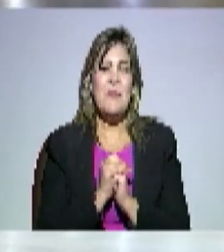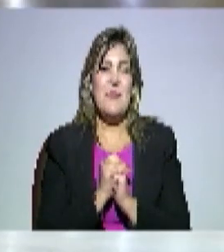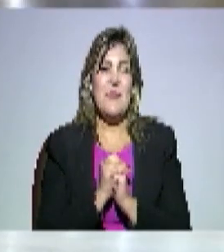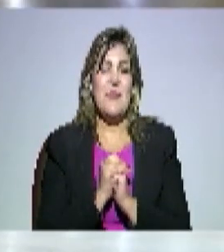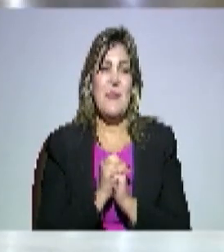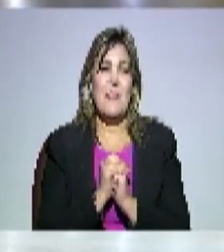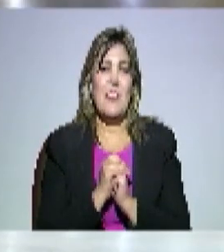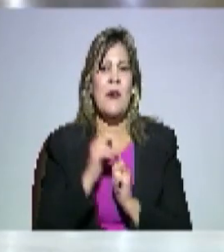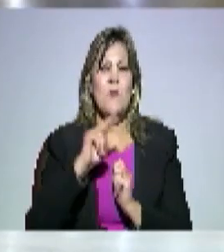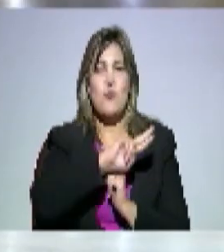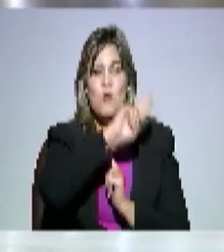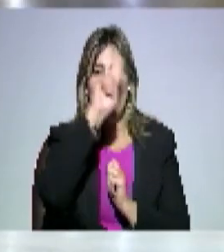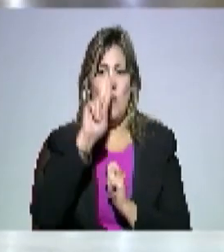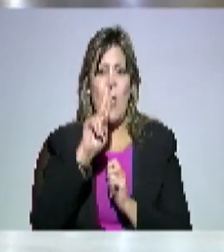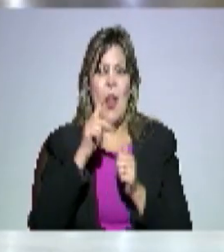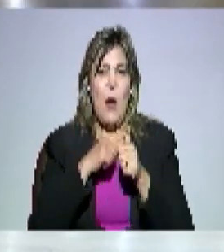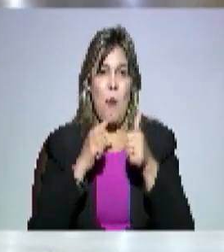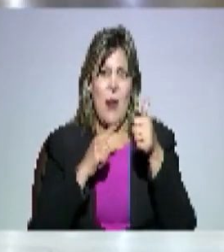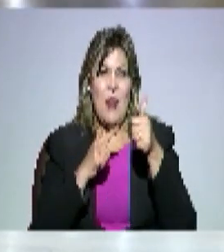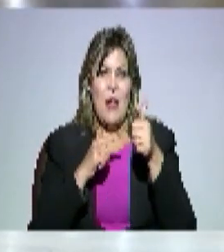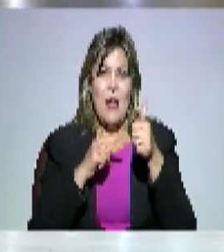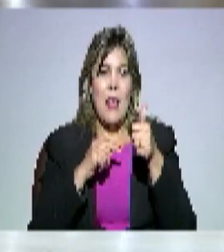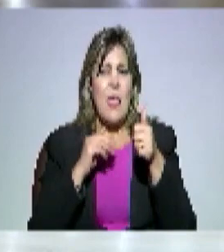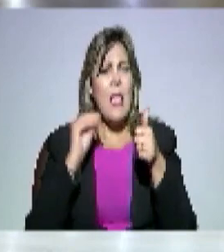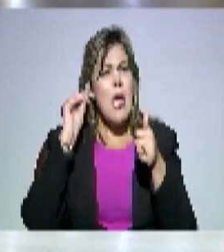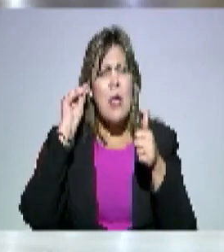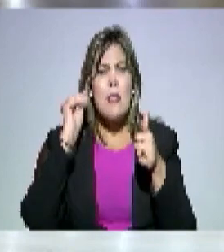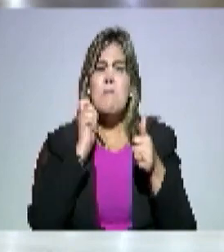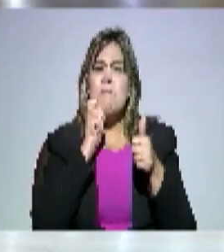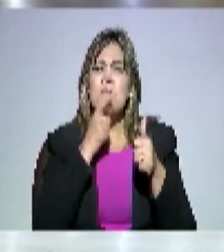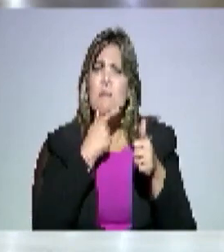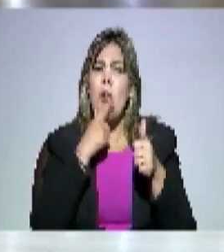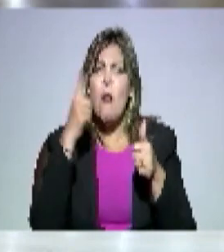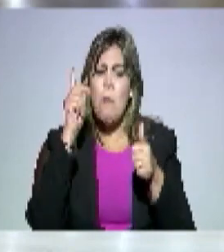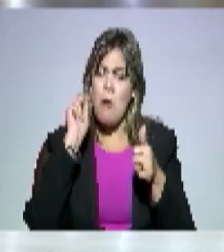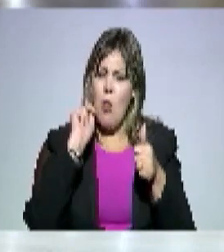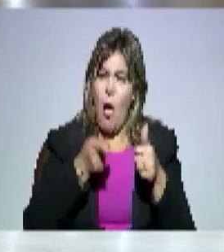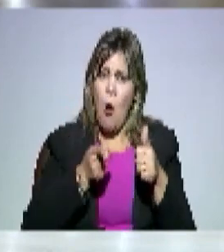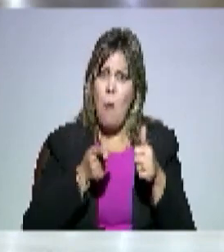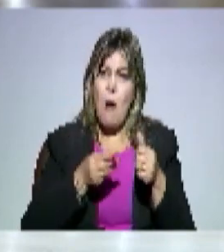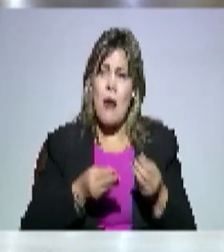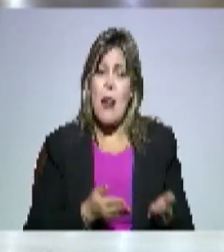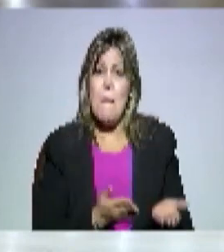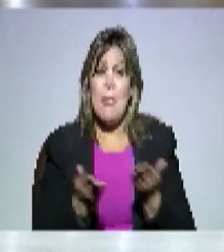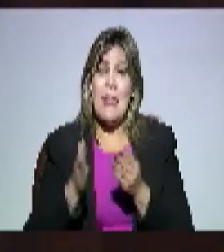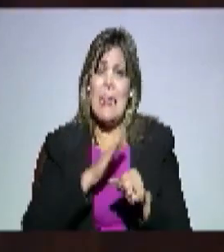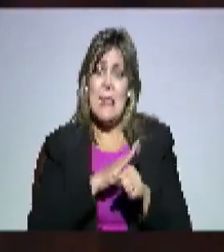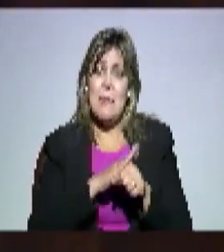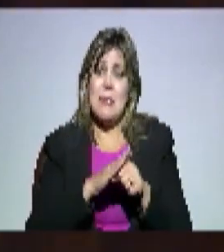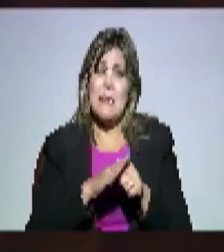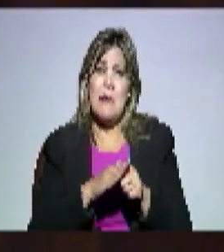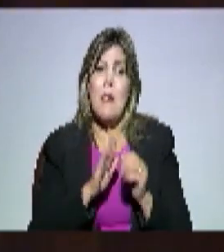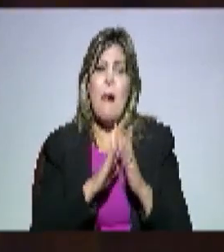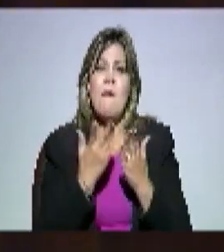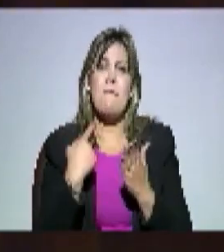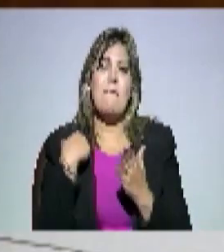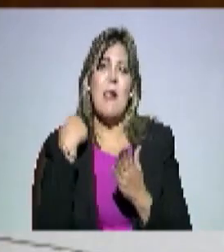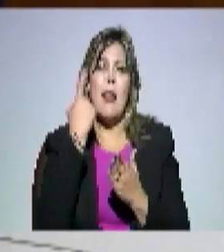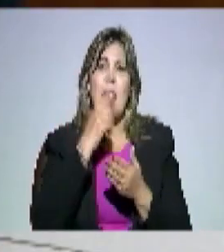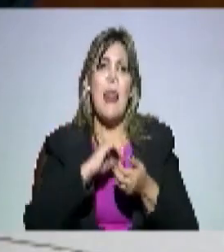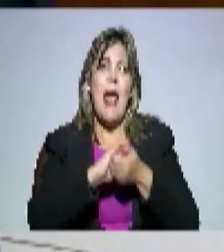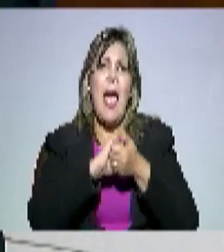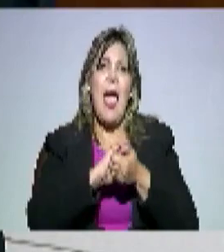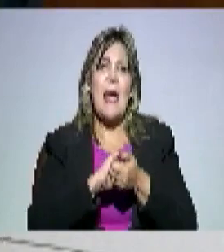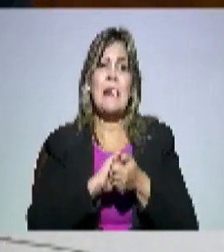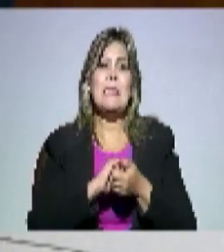وصلت السؤال الاولاني بيقول متى امر الله بتقديم الذبيحه في العهد القديم حضراتكم